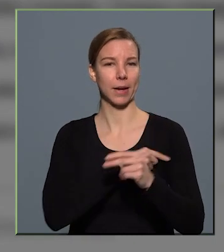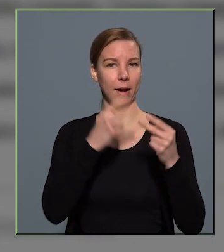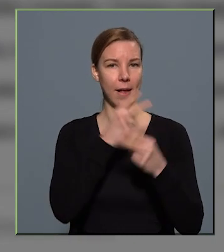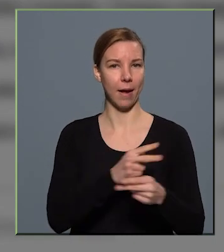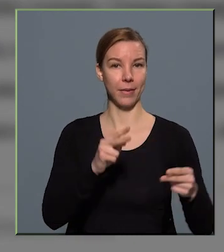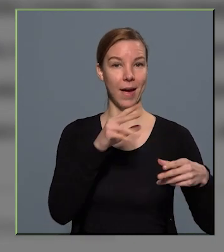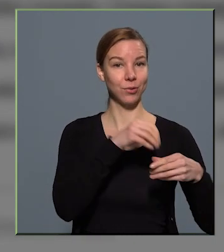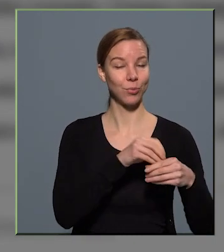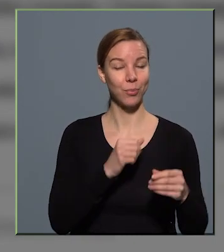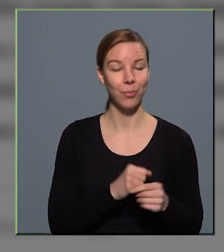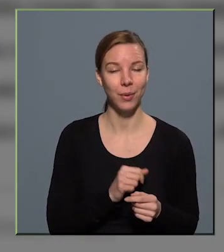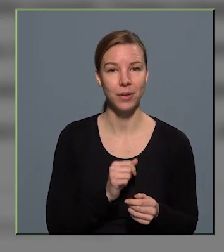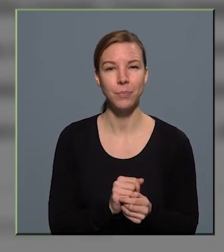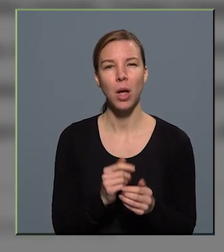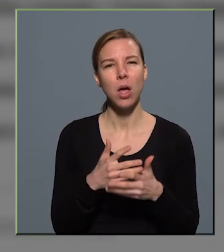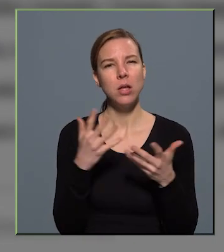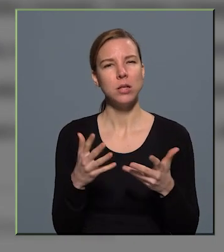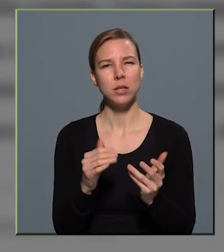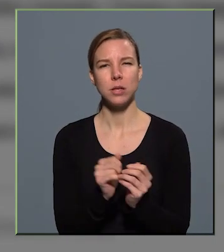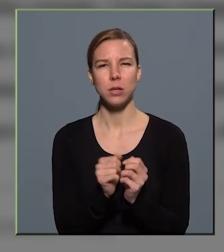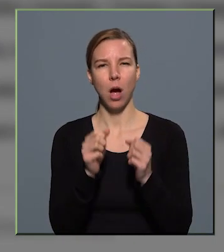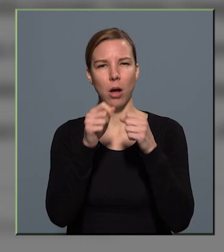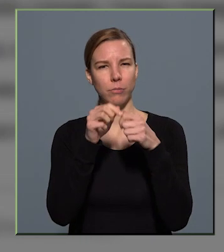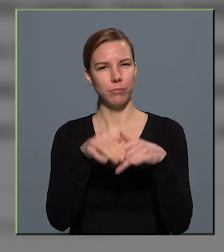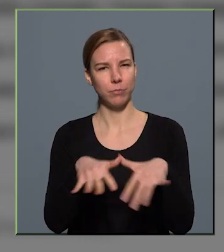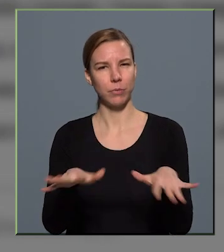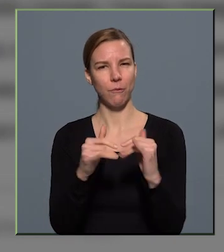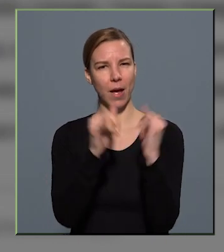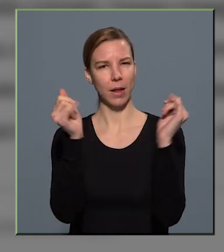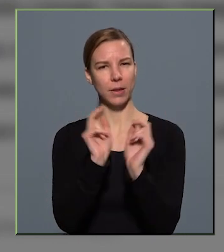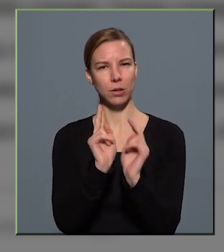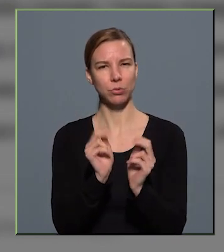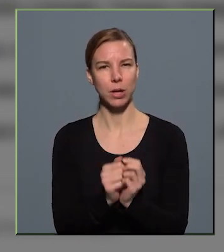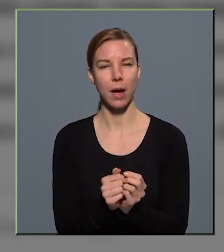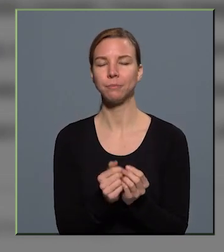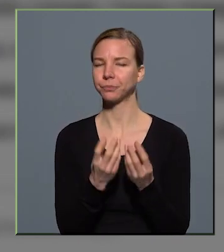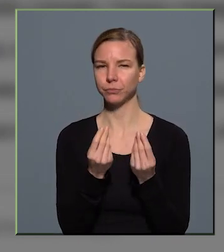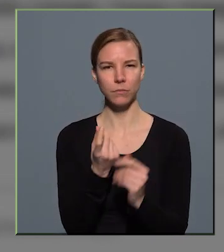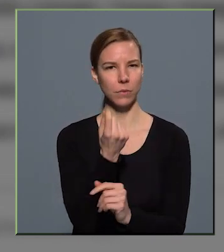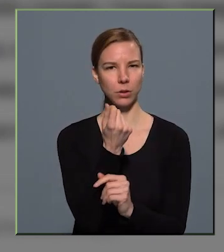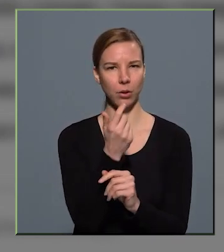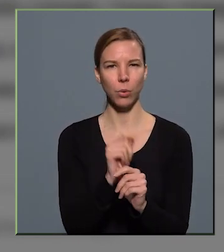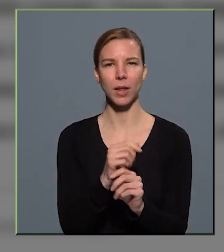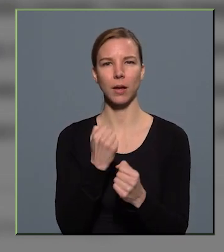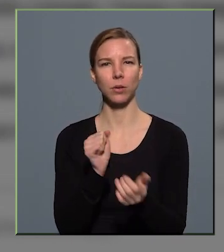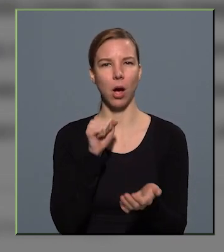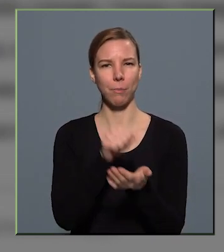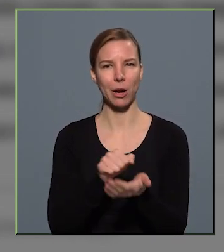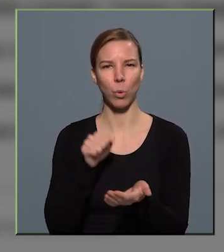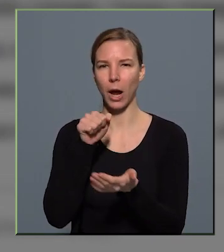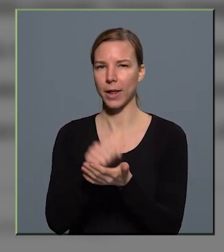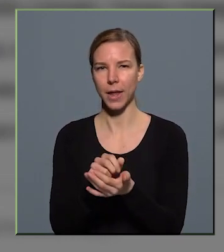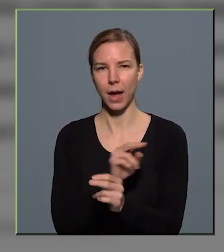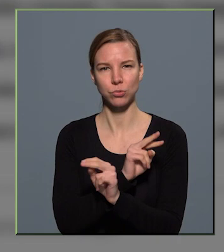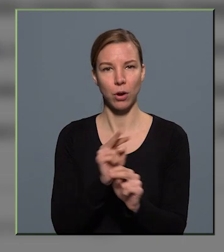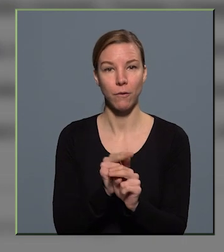természetesen nagy infrastruktúrális fejlesztésekre van szükség. Itt óriási összegekről és beruházásokról beszélünk. Meg is